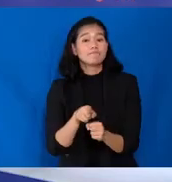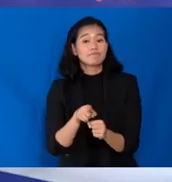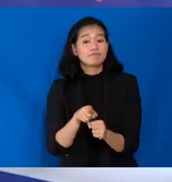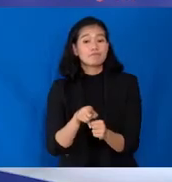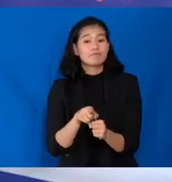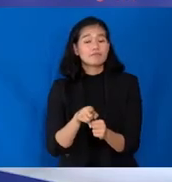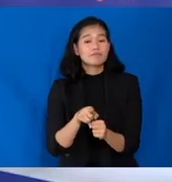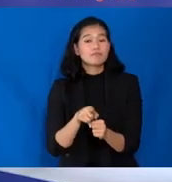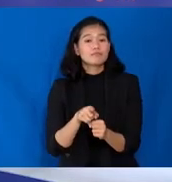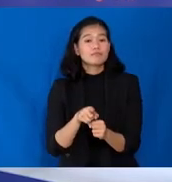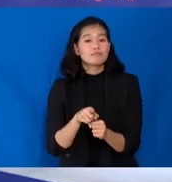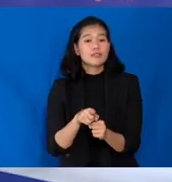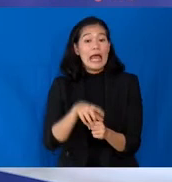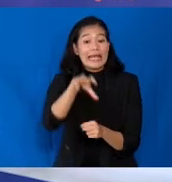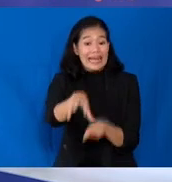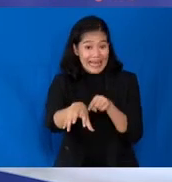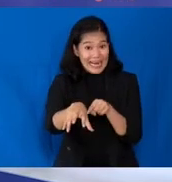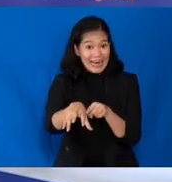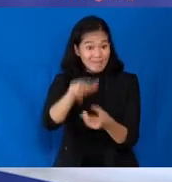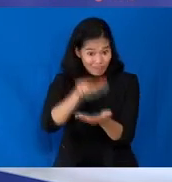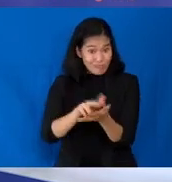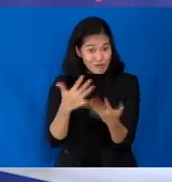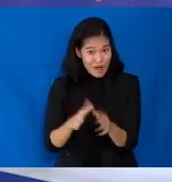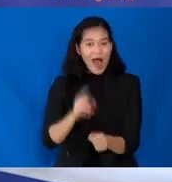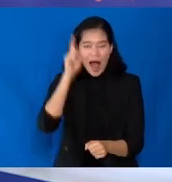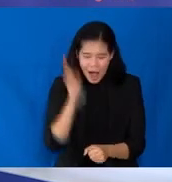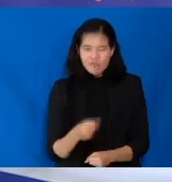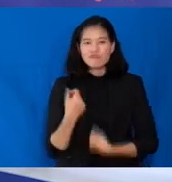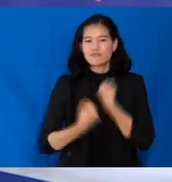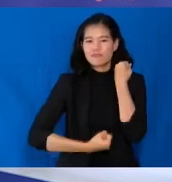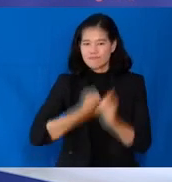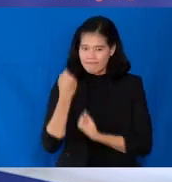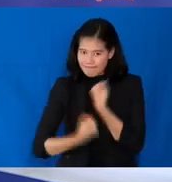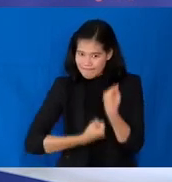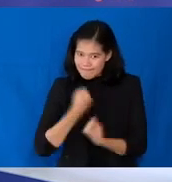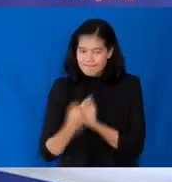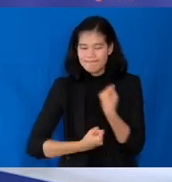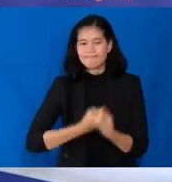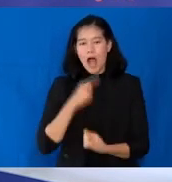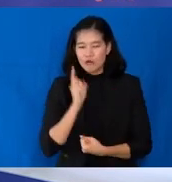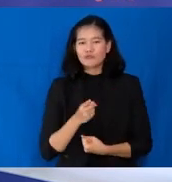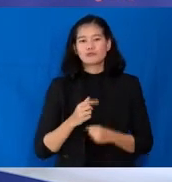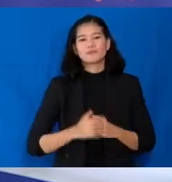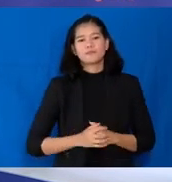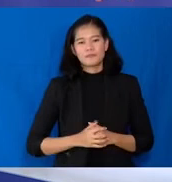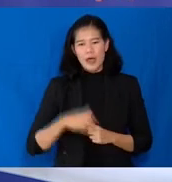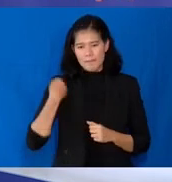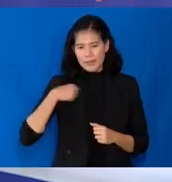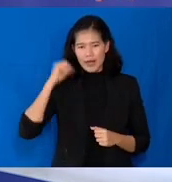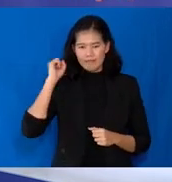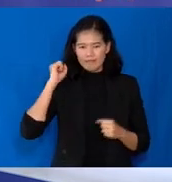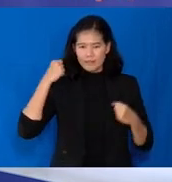wajib bagi daerah untuk melaksanakan keputusan Menteri Kesehatan